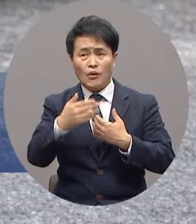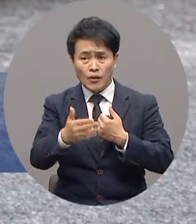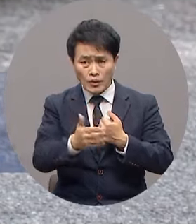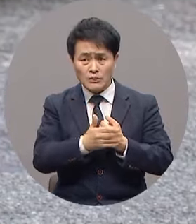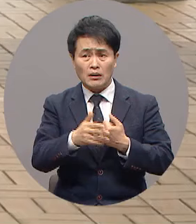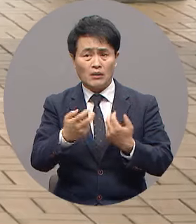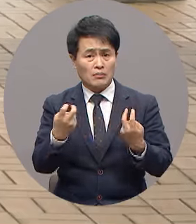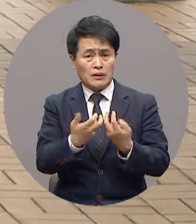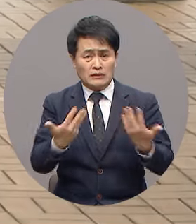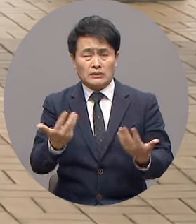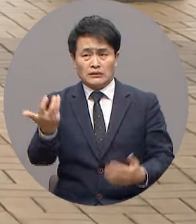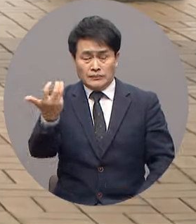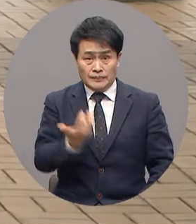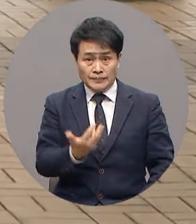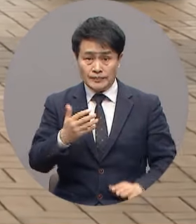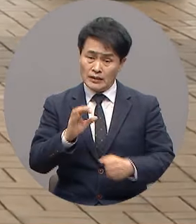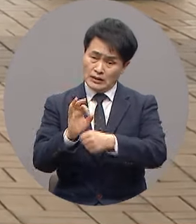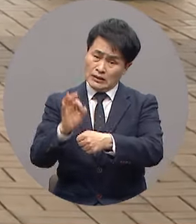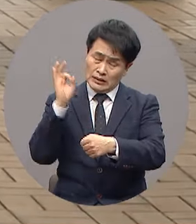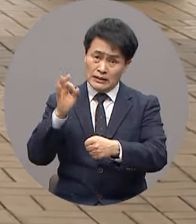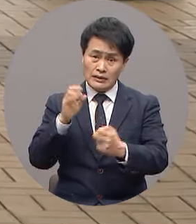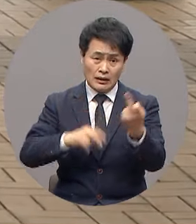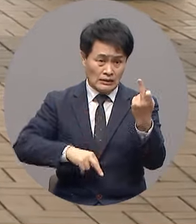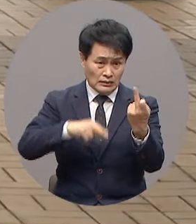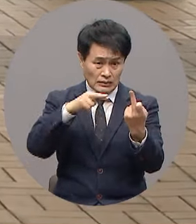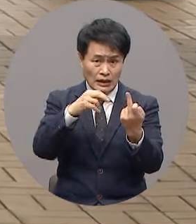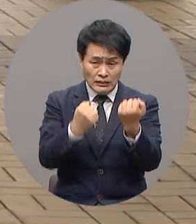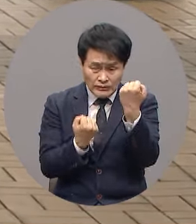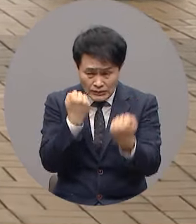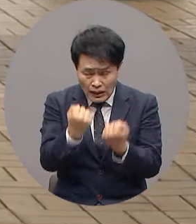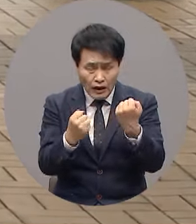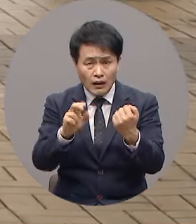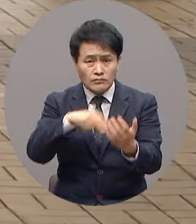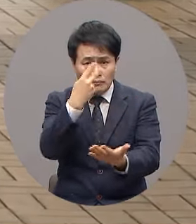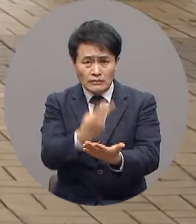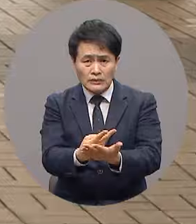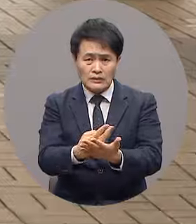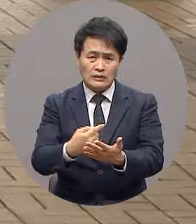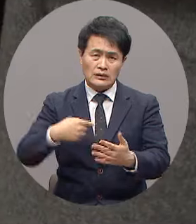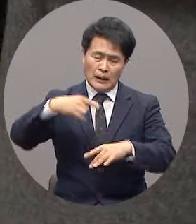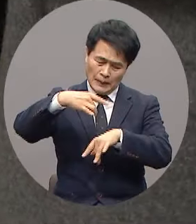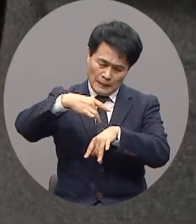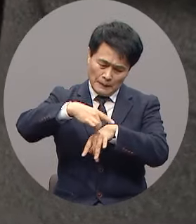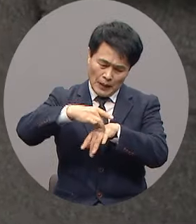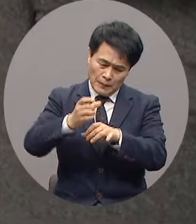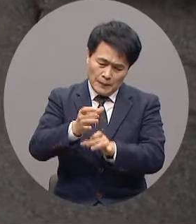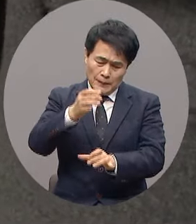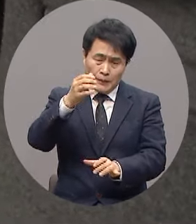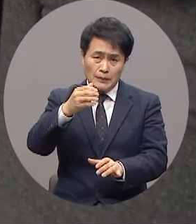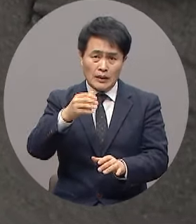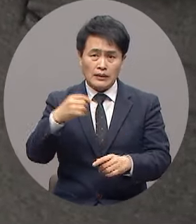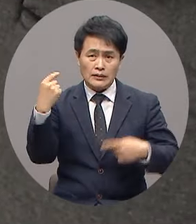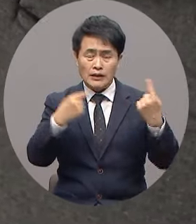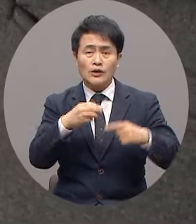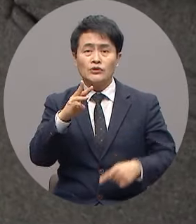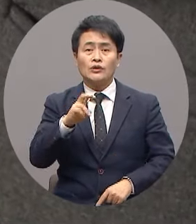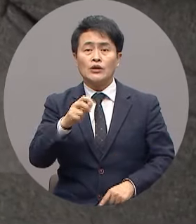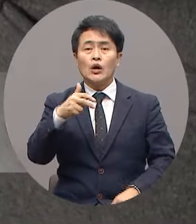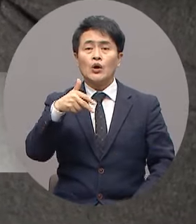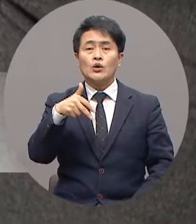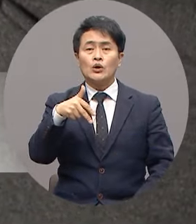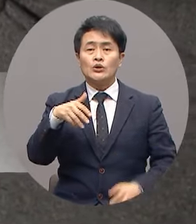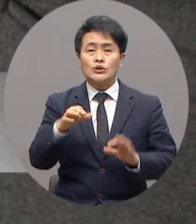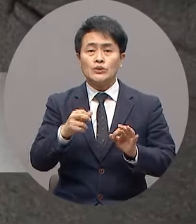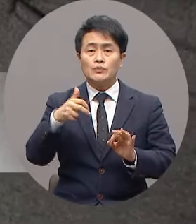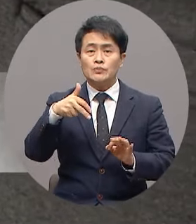왔지. 10년 전 산악 자전거를 타다 넘어져 척추신경을 다친 31살 조재희 씨. 몸에